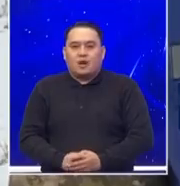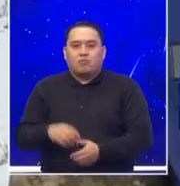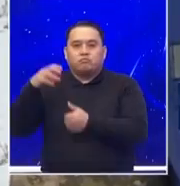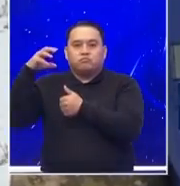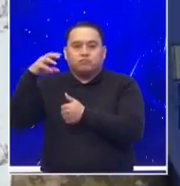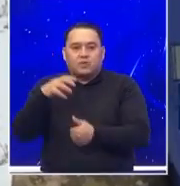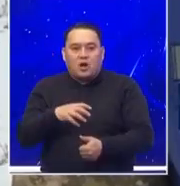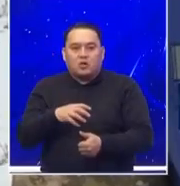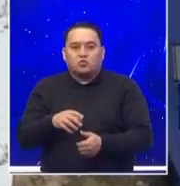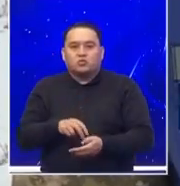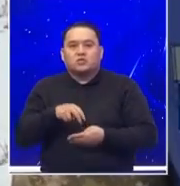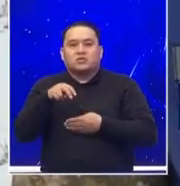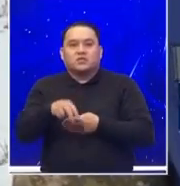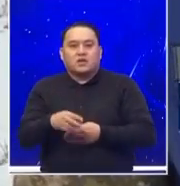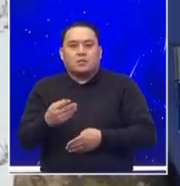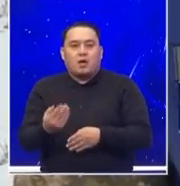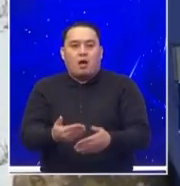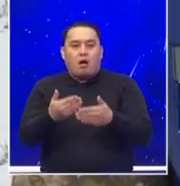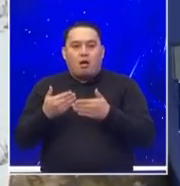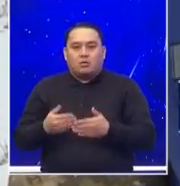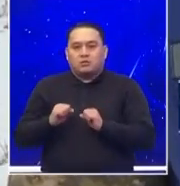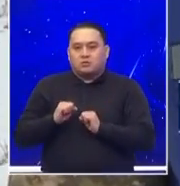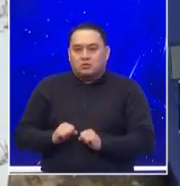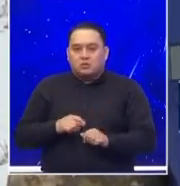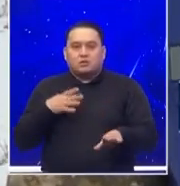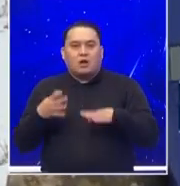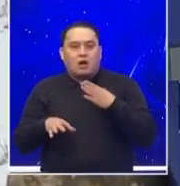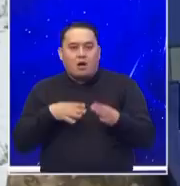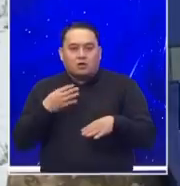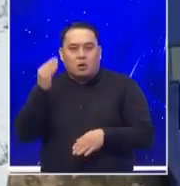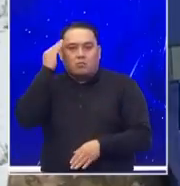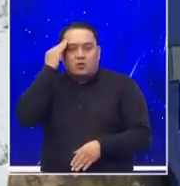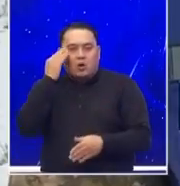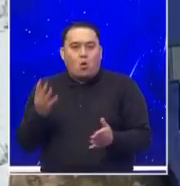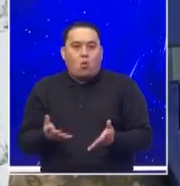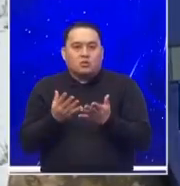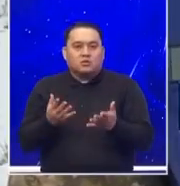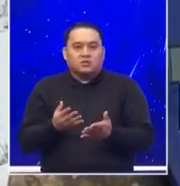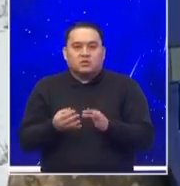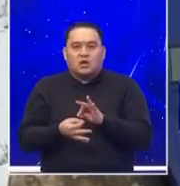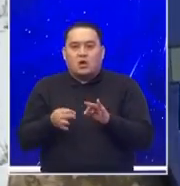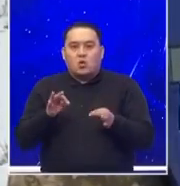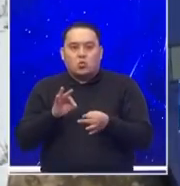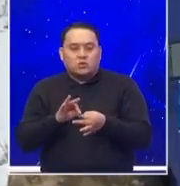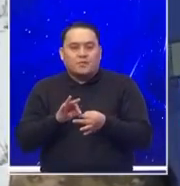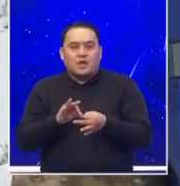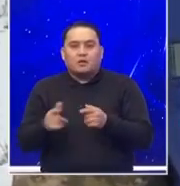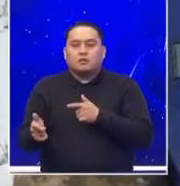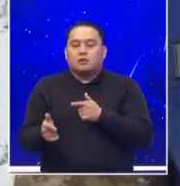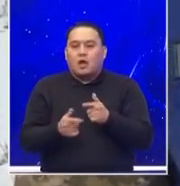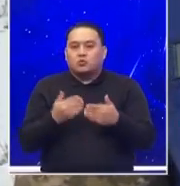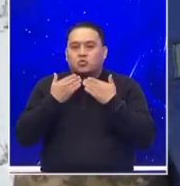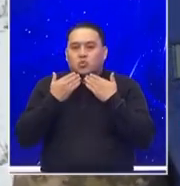Парашюттан жеке құраммен секірмес бұрын алдын ала дайындық жүргізіледі. Мұндай әдістер оңайынан қиынына қарай 7 бөліктен тұрады. Дайындықтың